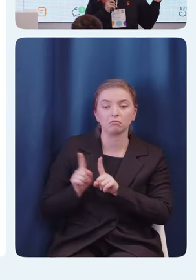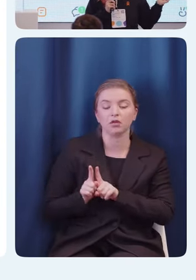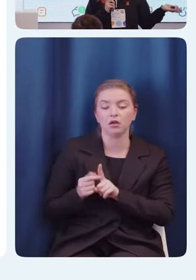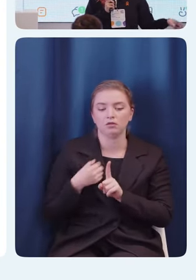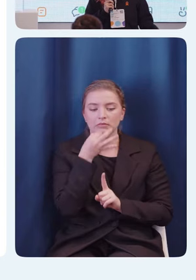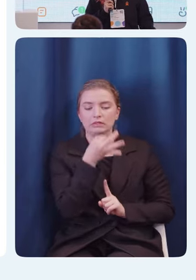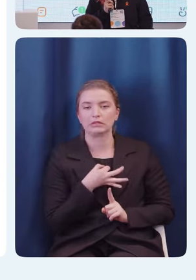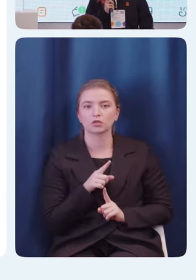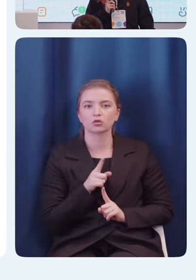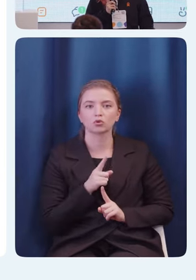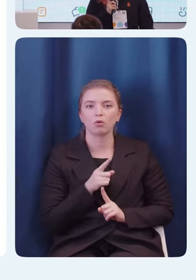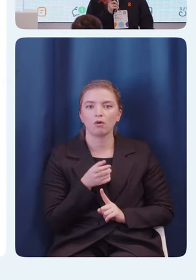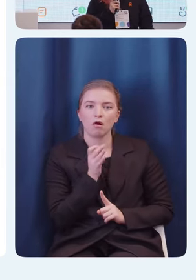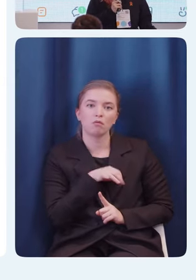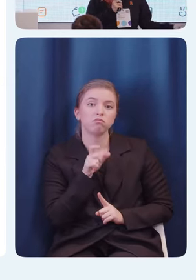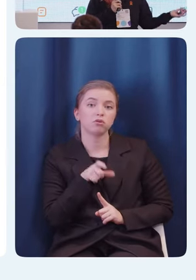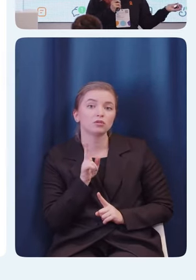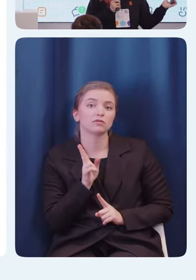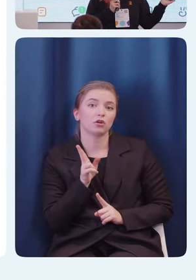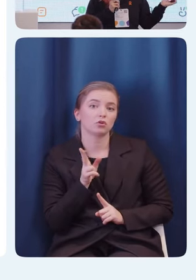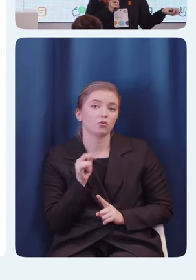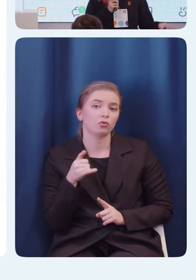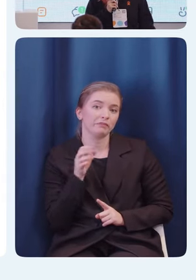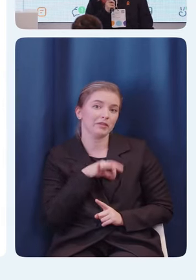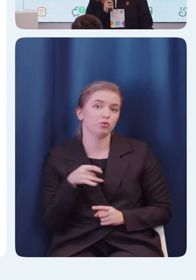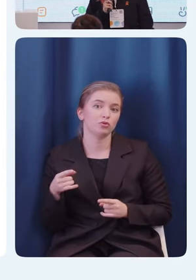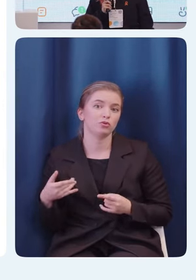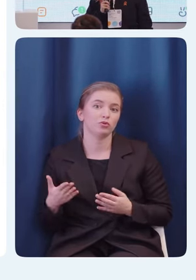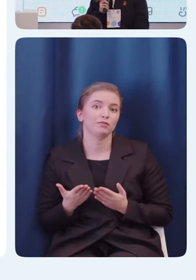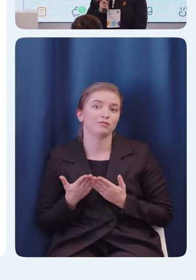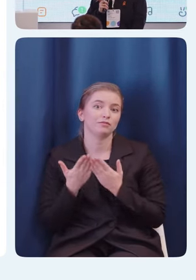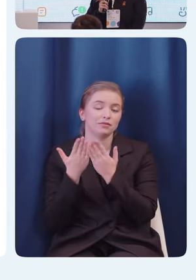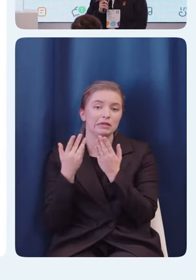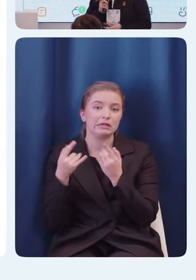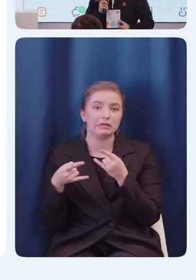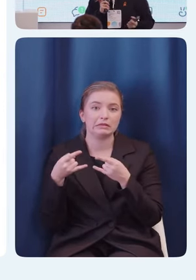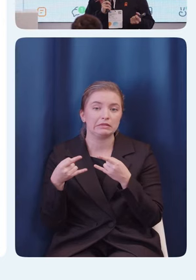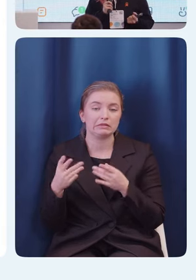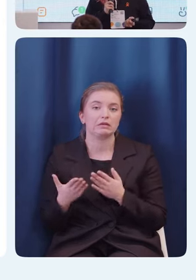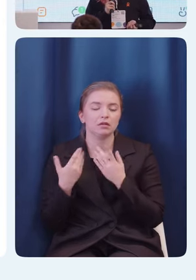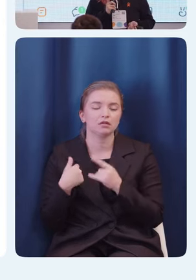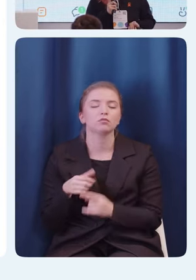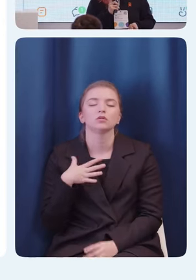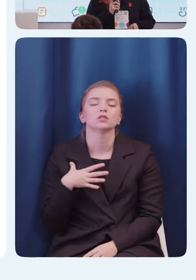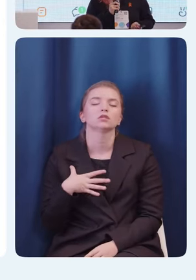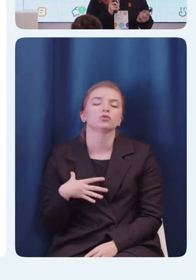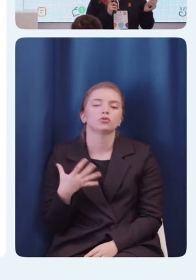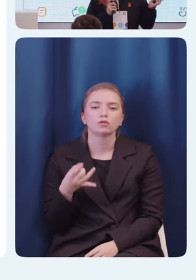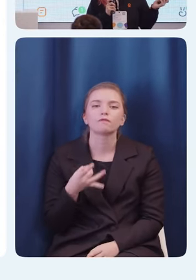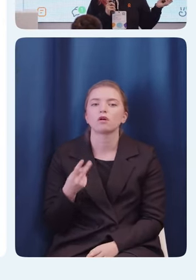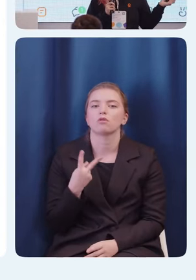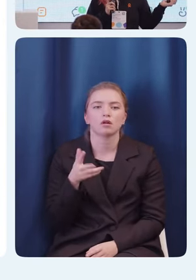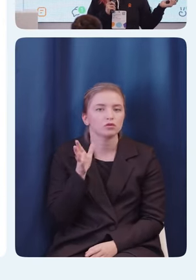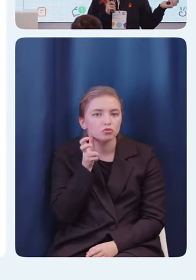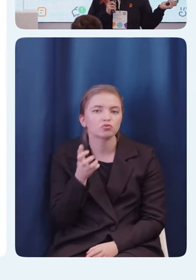пользователю со скринридером приходится слушать этот первые несколько строк текста второй раз после того, как они переходят